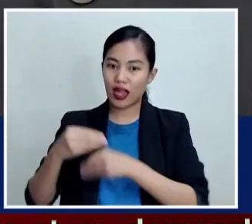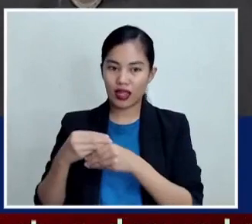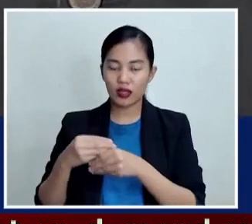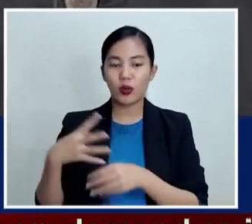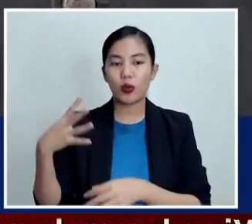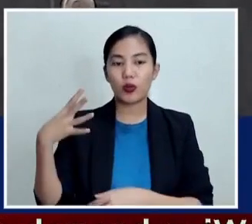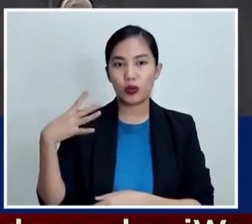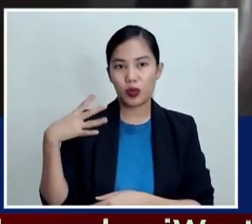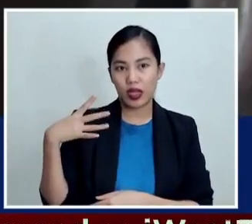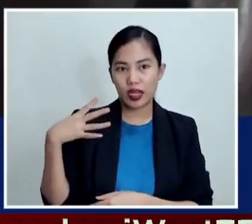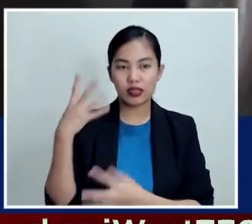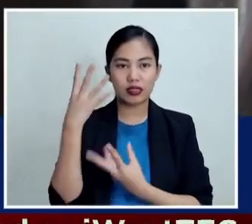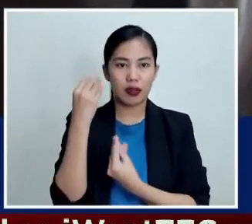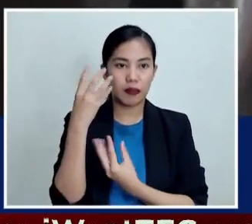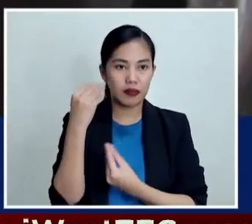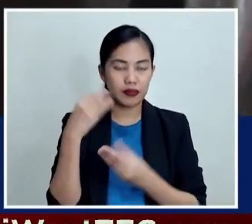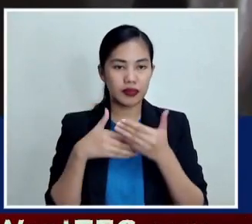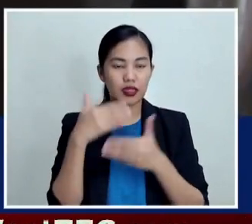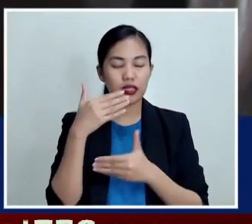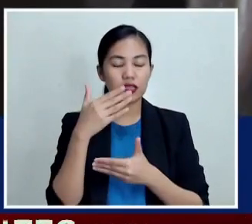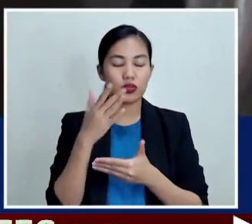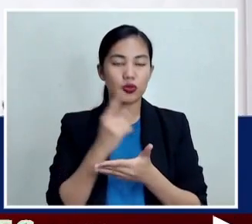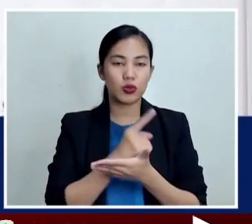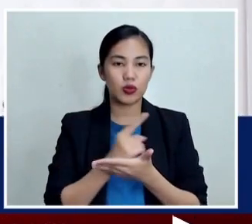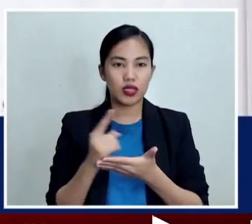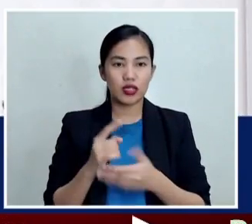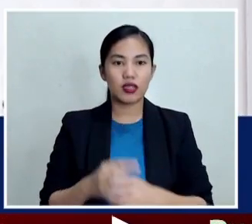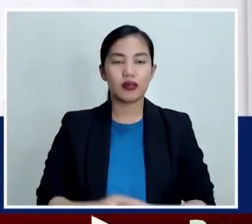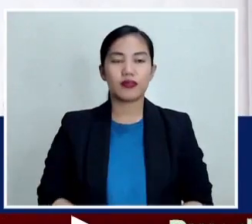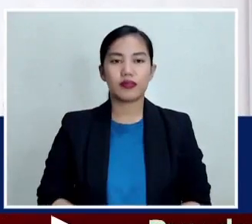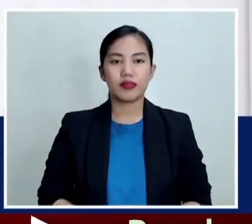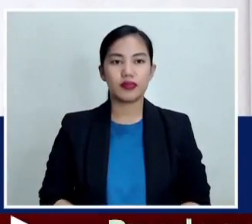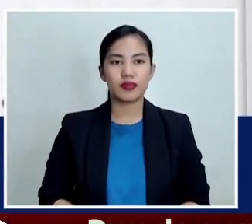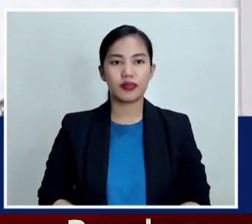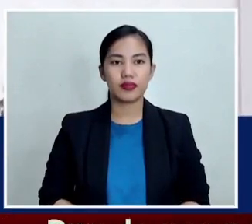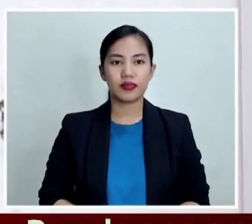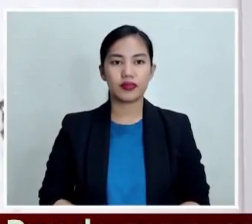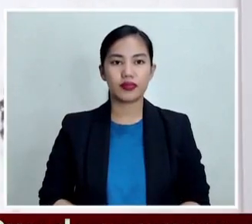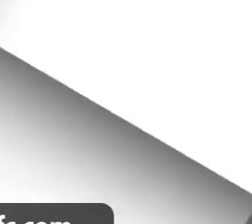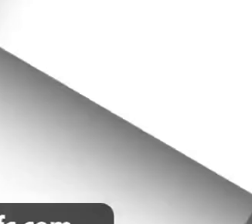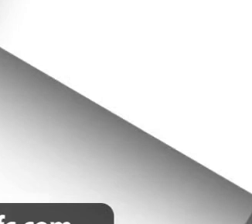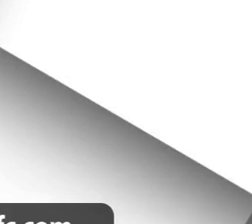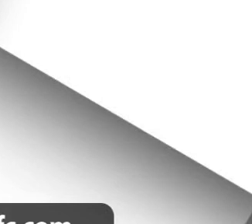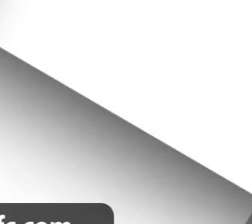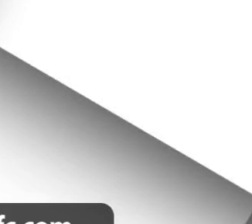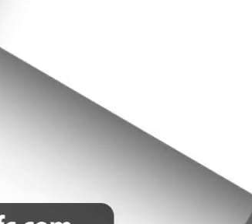sa susunod na linggo. Alvin L. Chico, ABS-CBN News.